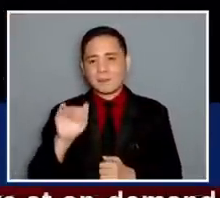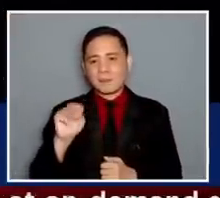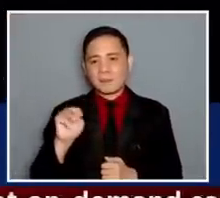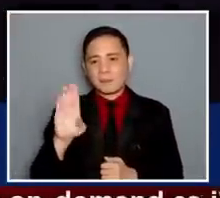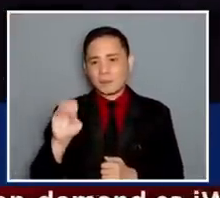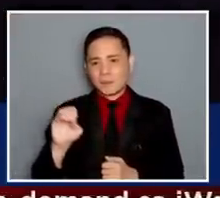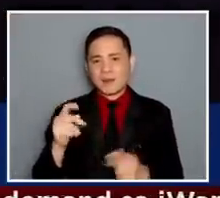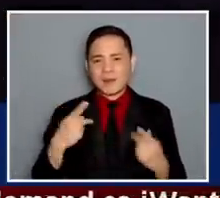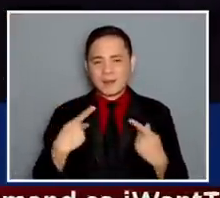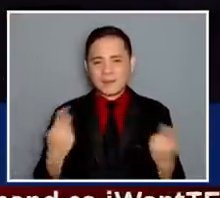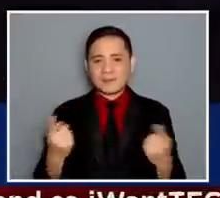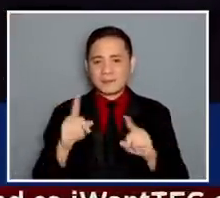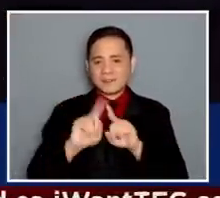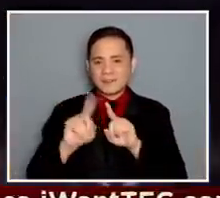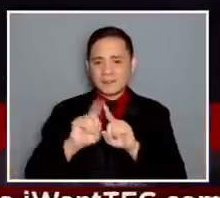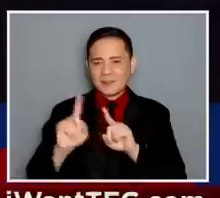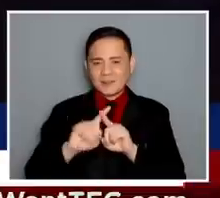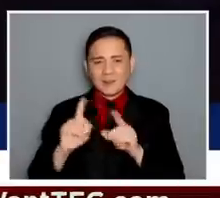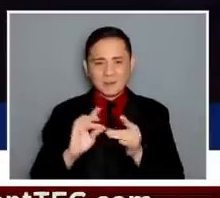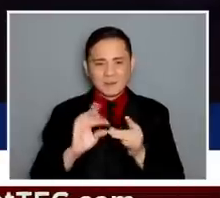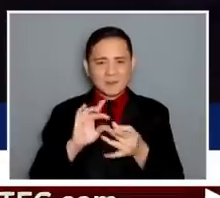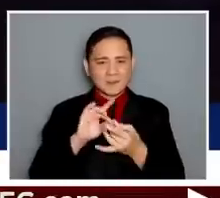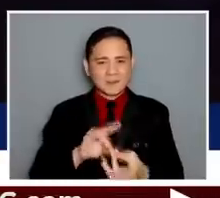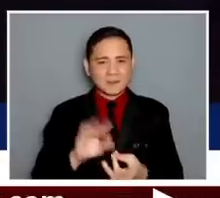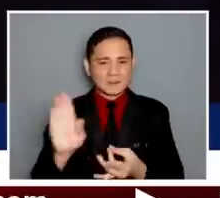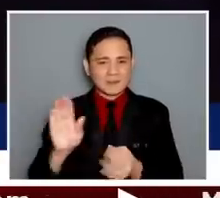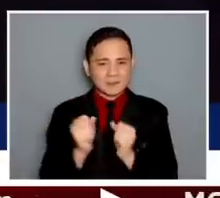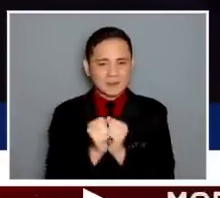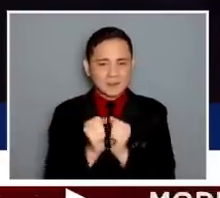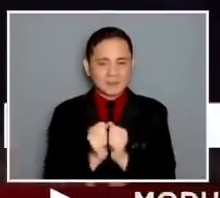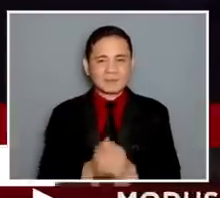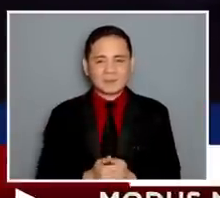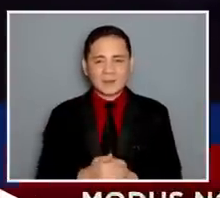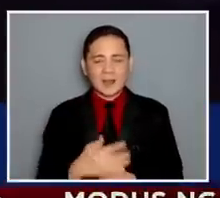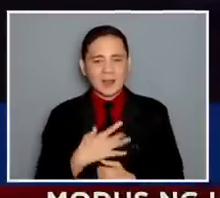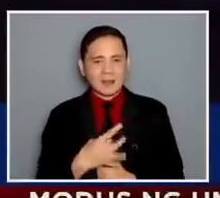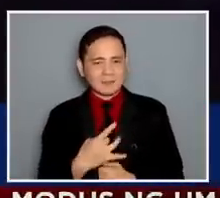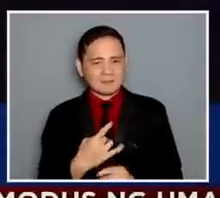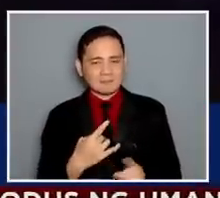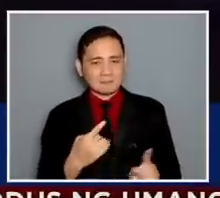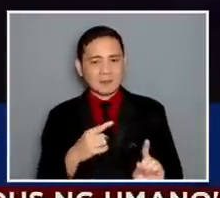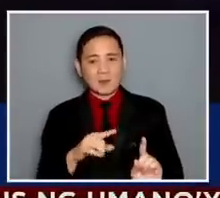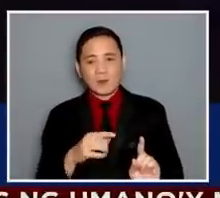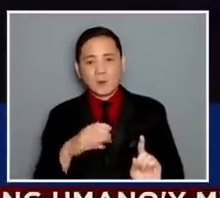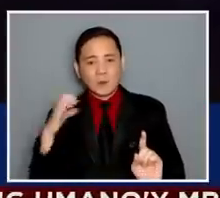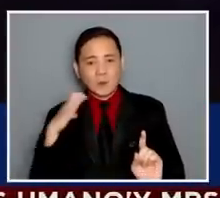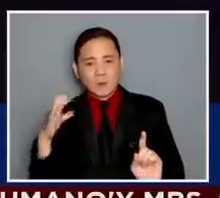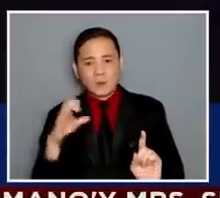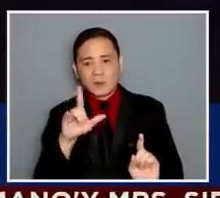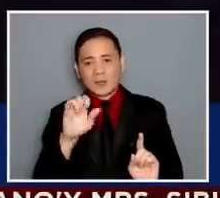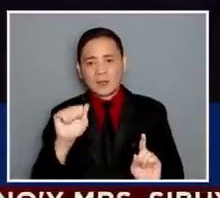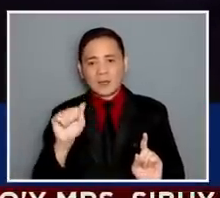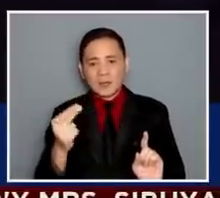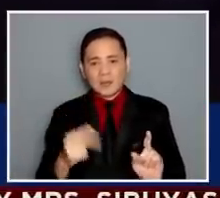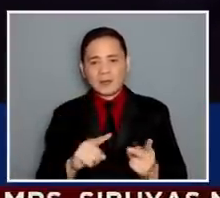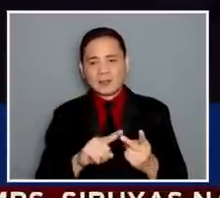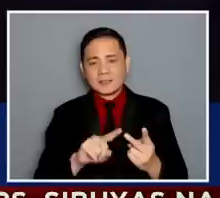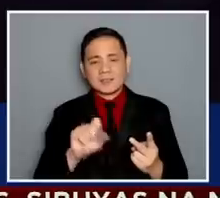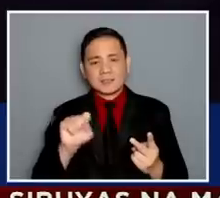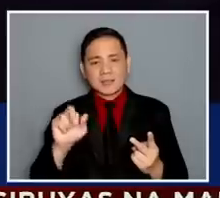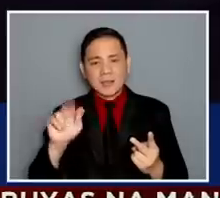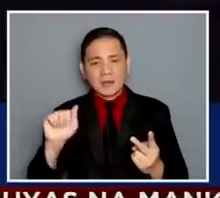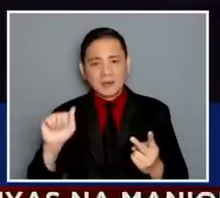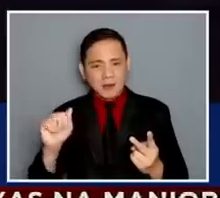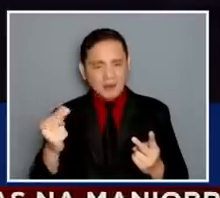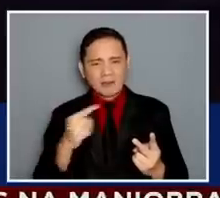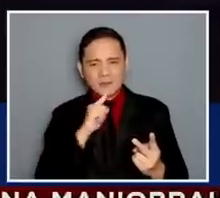kasama. Dave, no, I do miss Coach Leah and Coach Sarah, Coach Apple. Those are my guys as well, no? So, miss them a lot, but I look forward